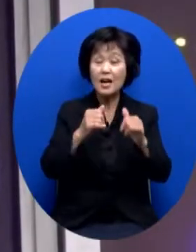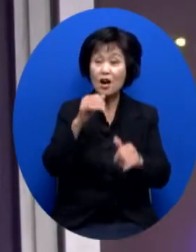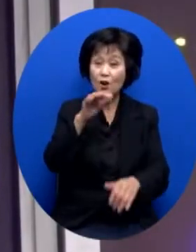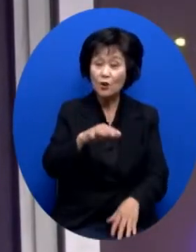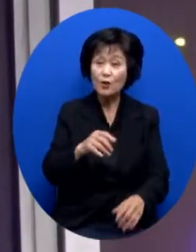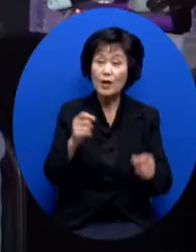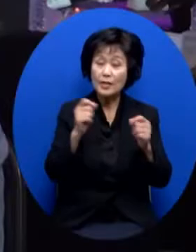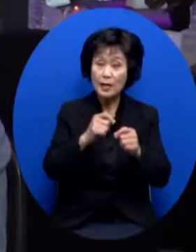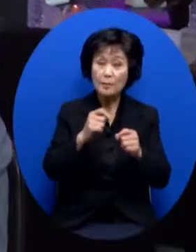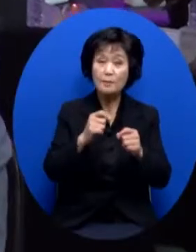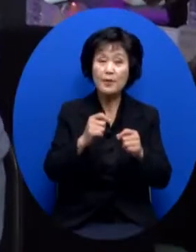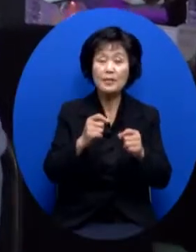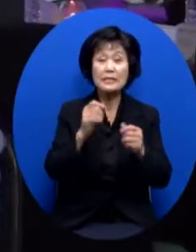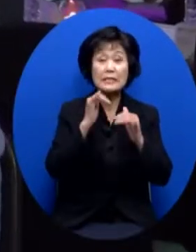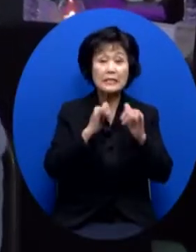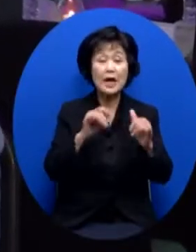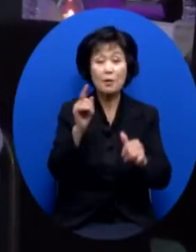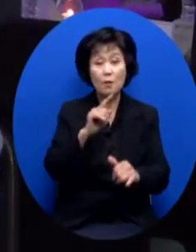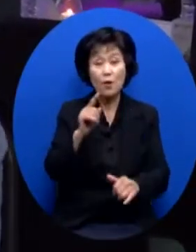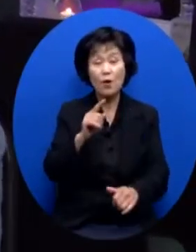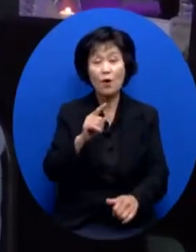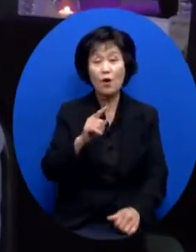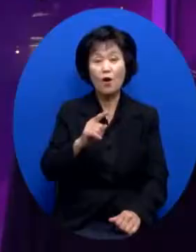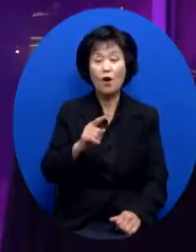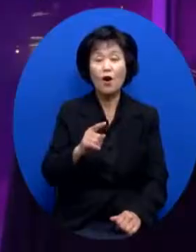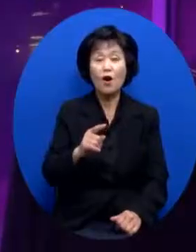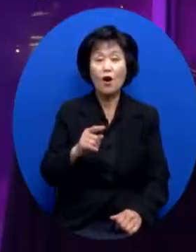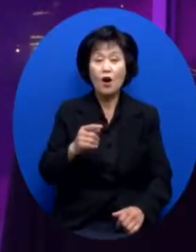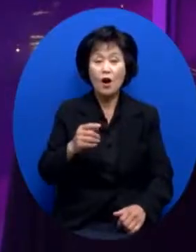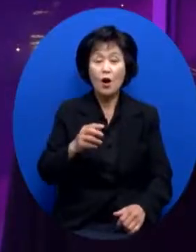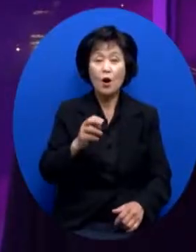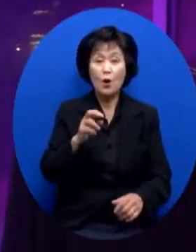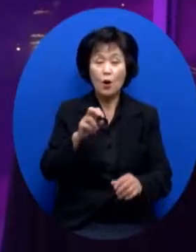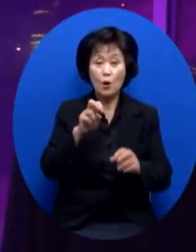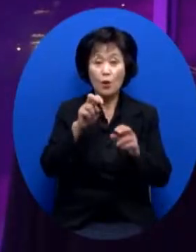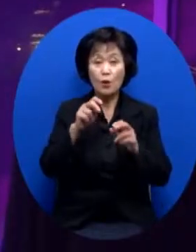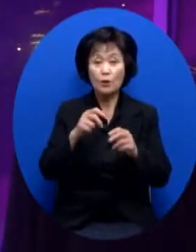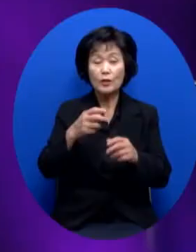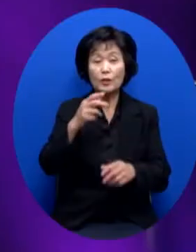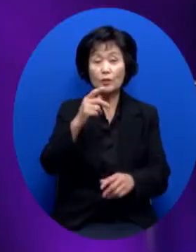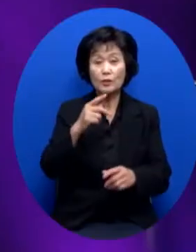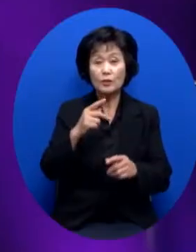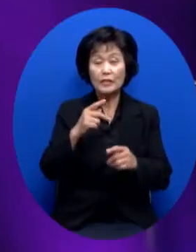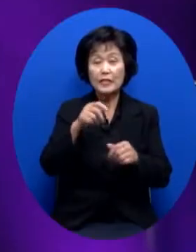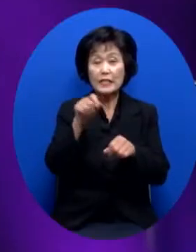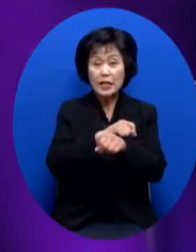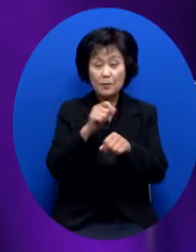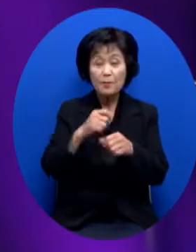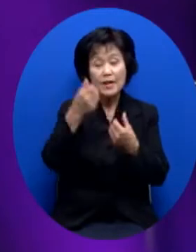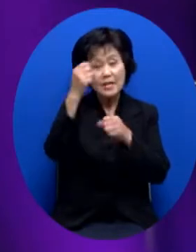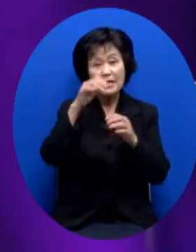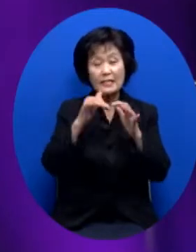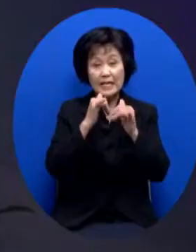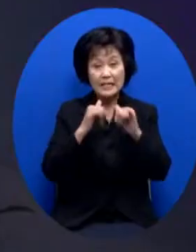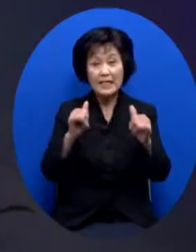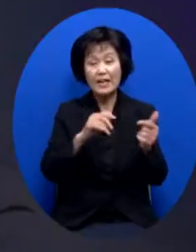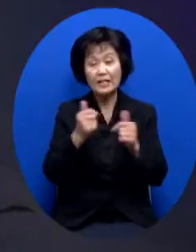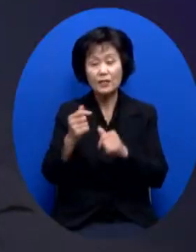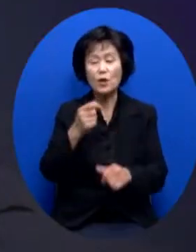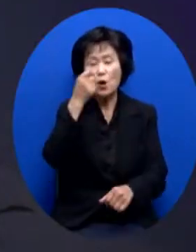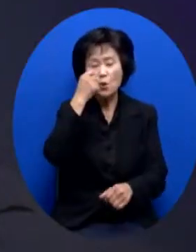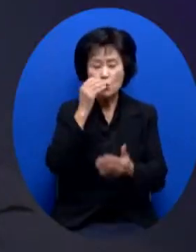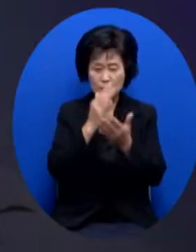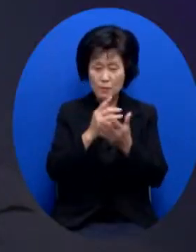단편 영화 작품상으로 오른 바비 가라베디안 감독의 모스트를 상영하며 특별 명예상으로 울지마 엄마를